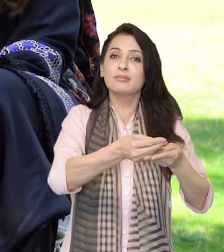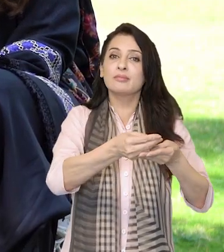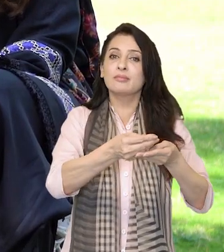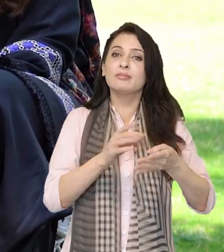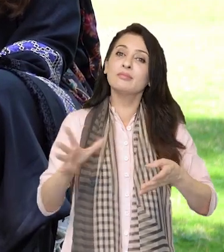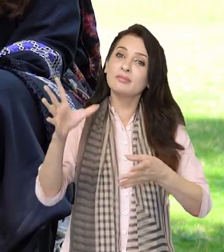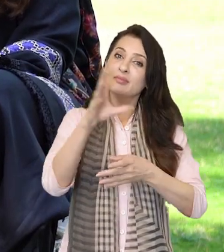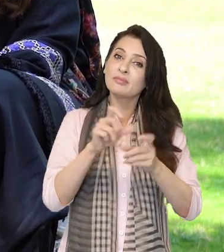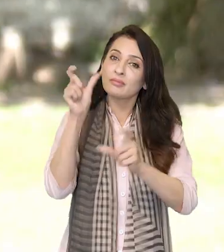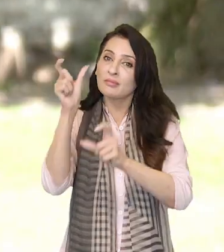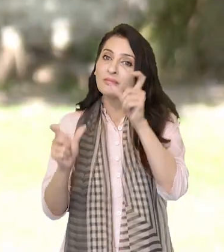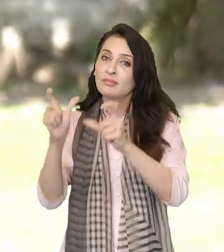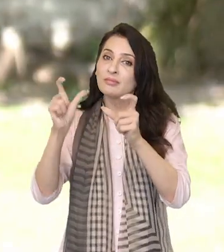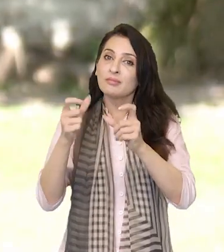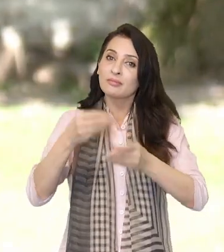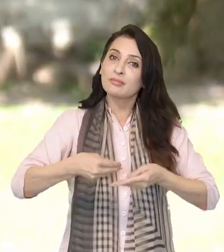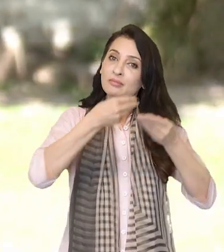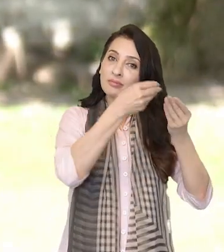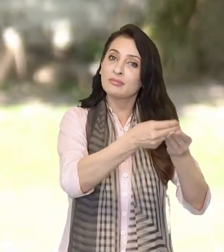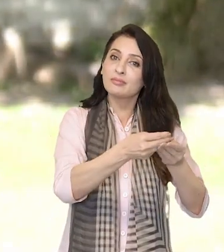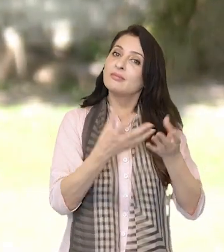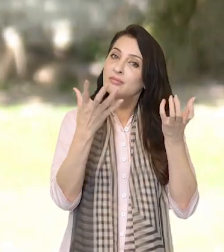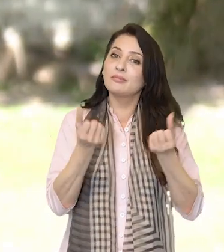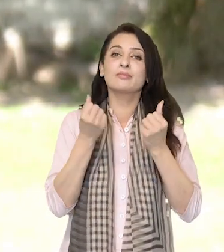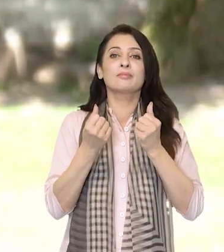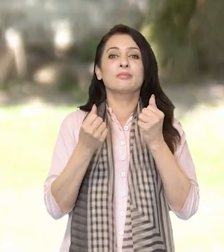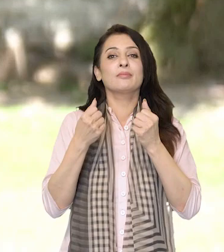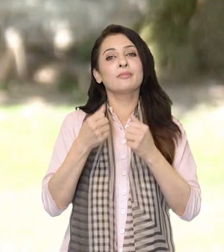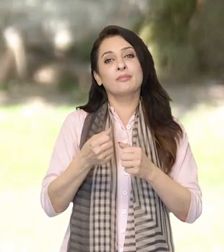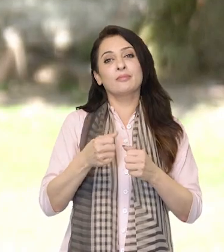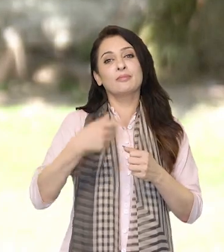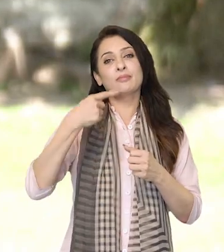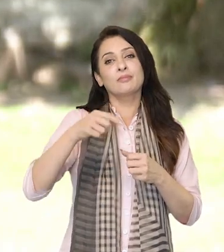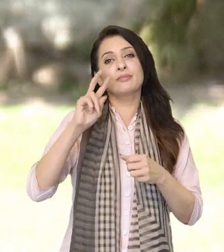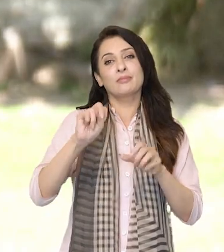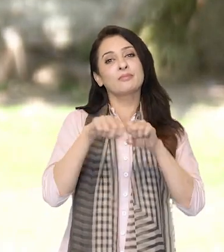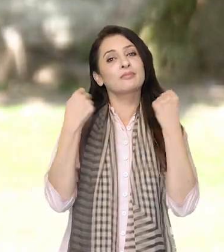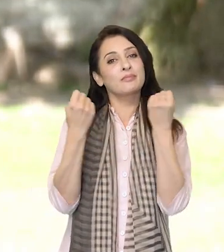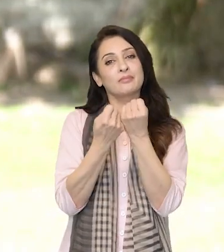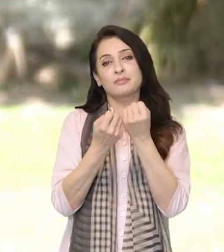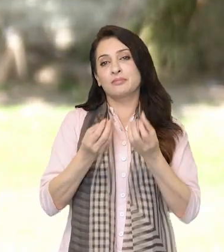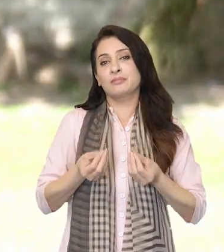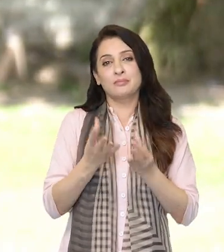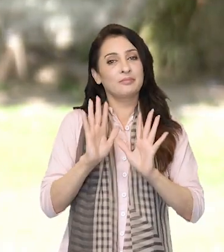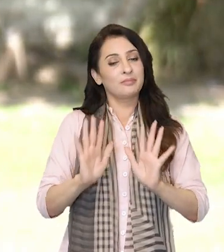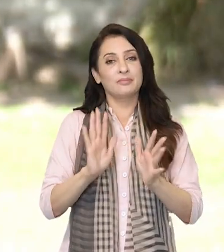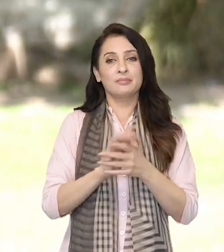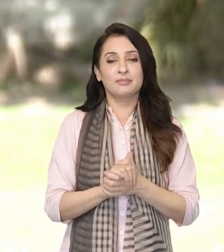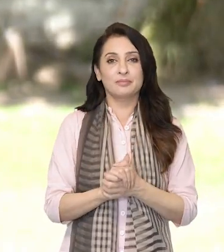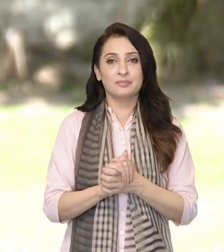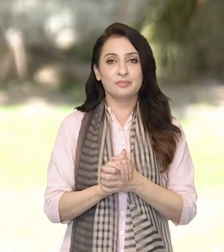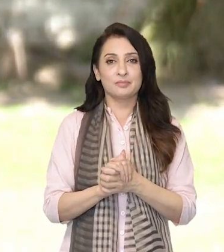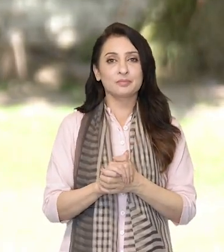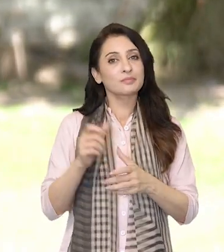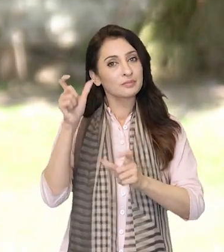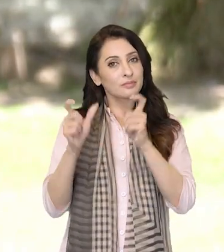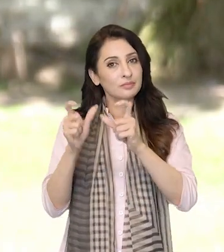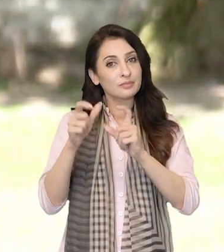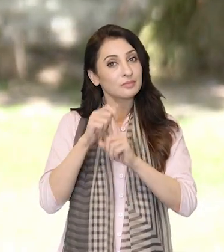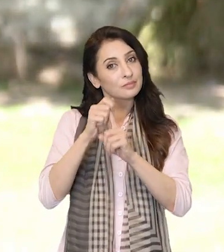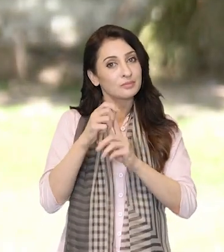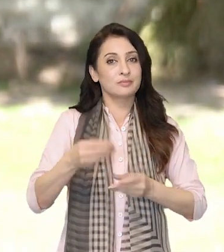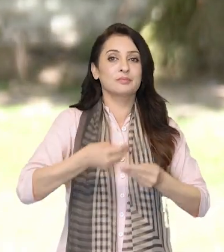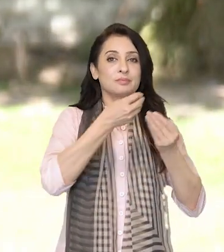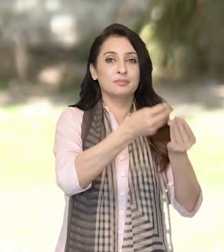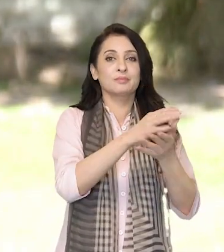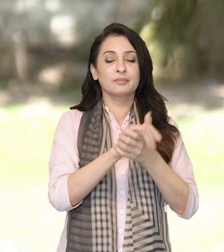एक नियत कर लें कि हम कुछ दे सकते हैं, हर बंदा इज़ केपेबल ऑफ गिविंग समथिंग, ये हमारी फ़िलासफ़ी है, इसी के ऊपर गिविंगनेस बना है कि